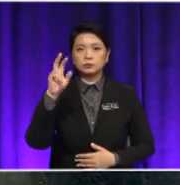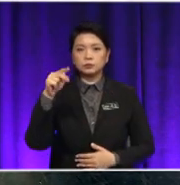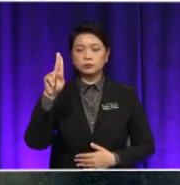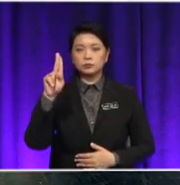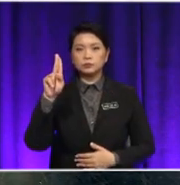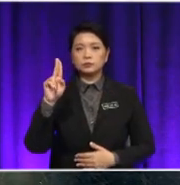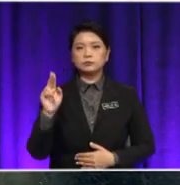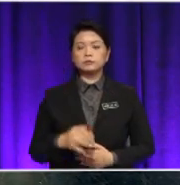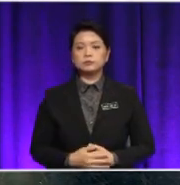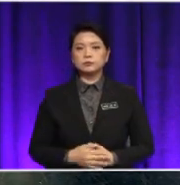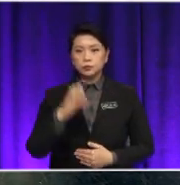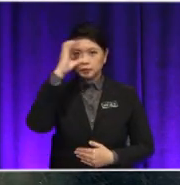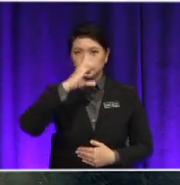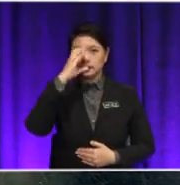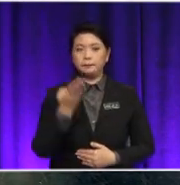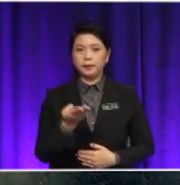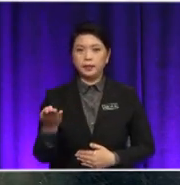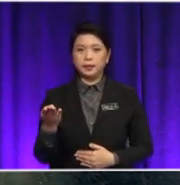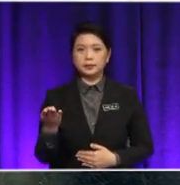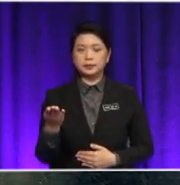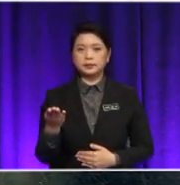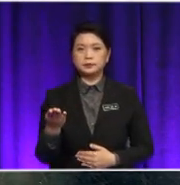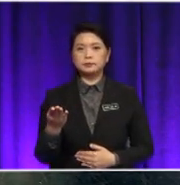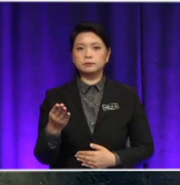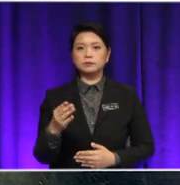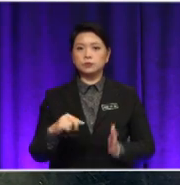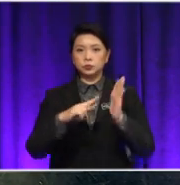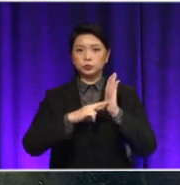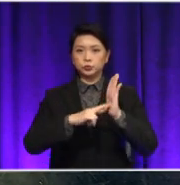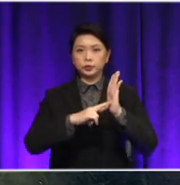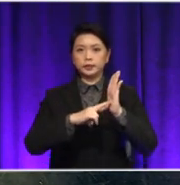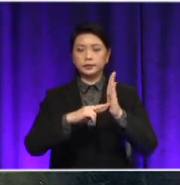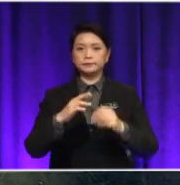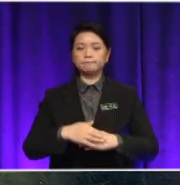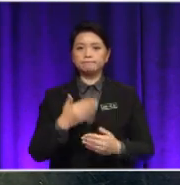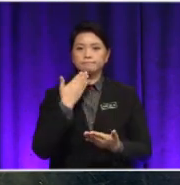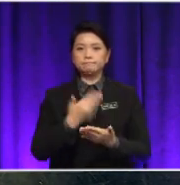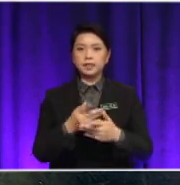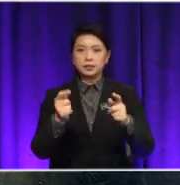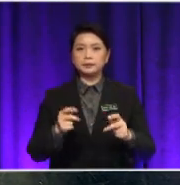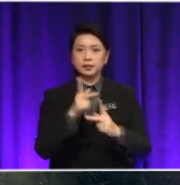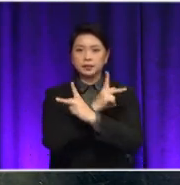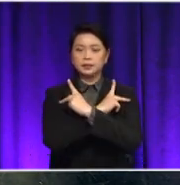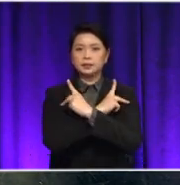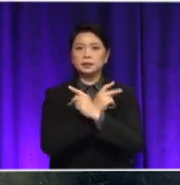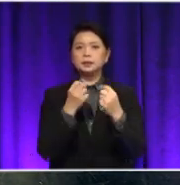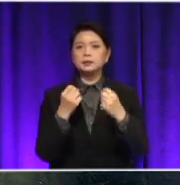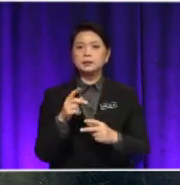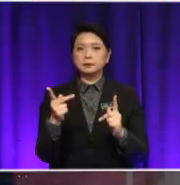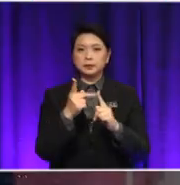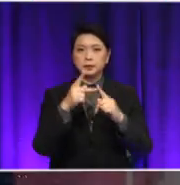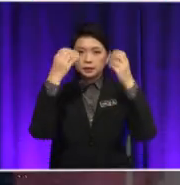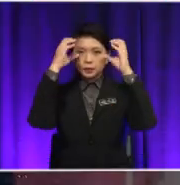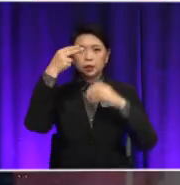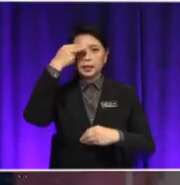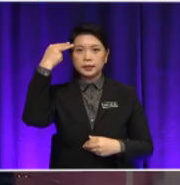kat situlah anda boleh mendapatkan bahan-bahan rujukan. Betul cikgu? Betul Akmal. Baik, jadi terima kasih banyak-banyak kepada cikgu Hakim,